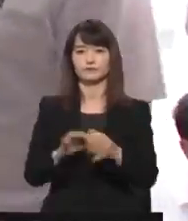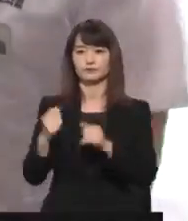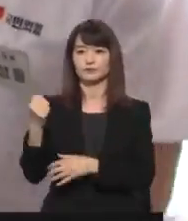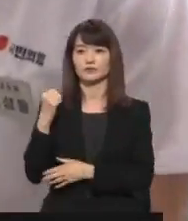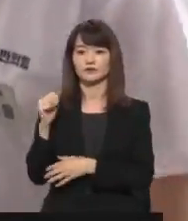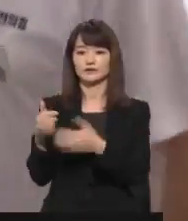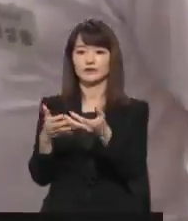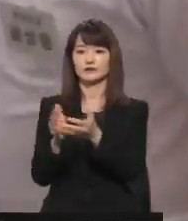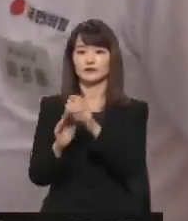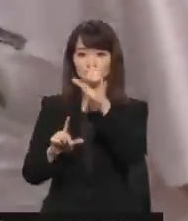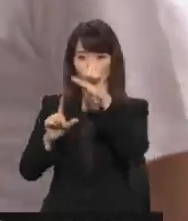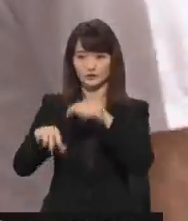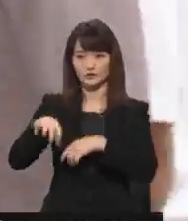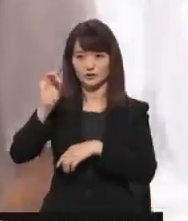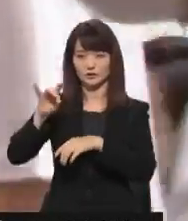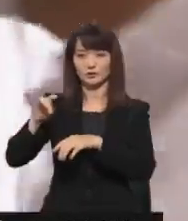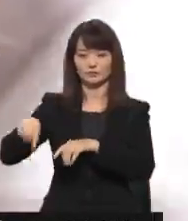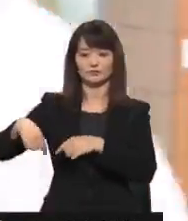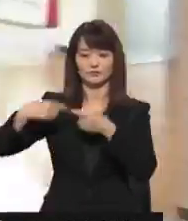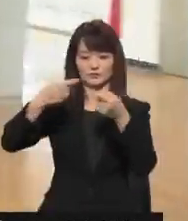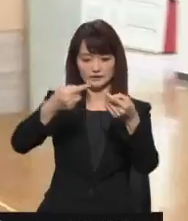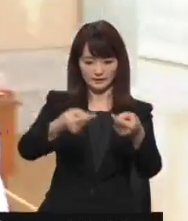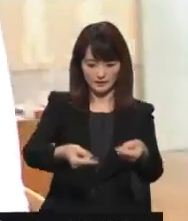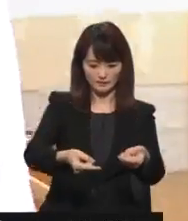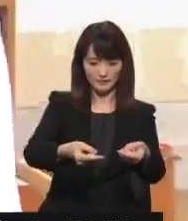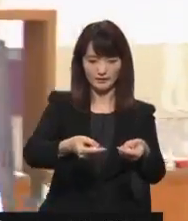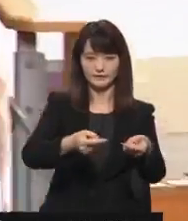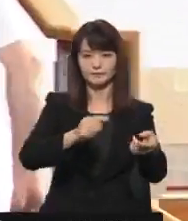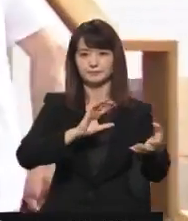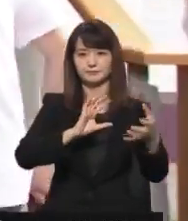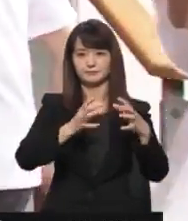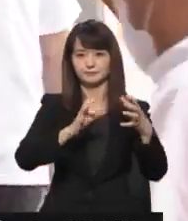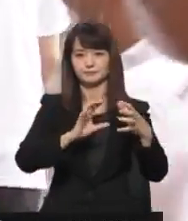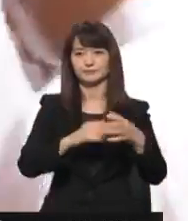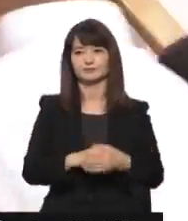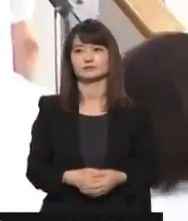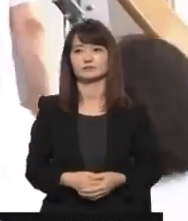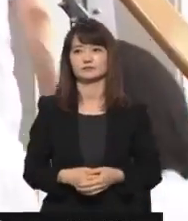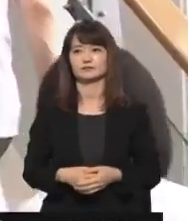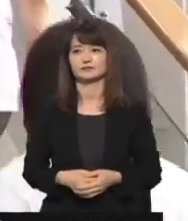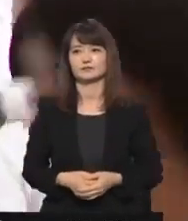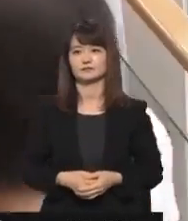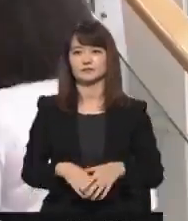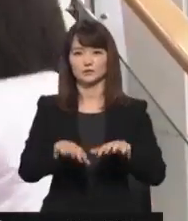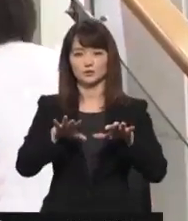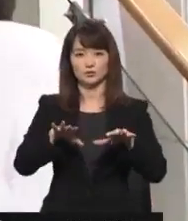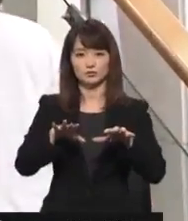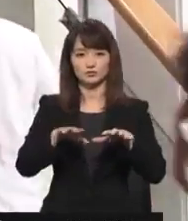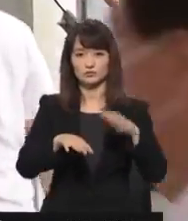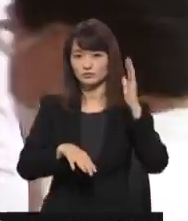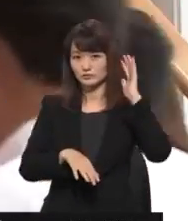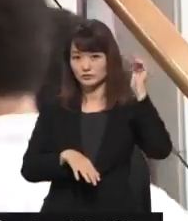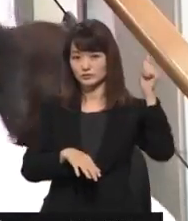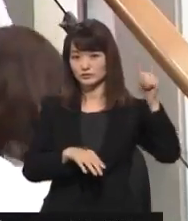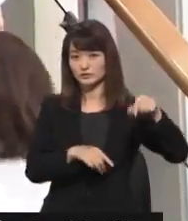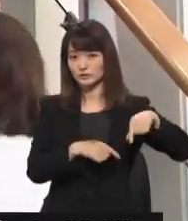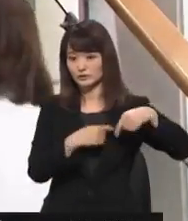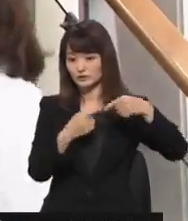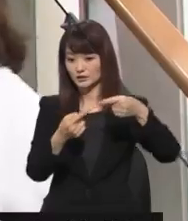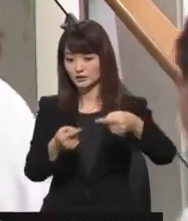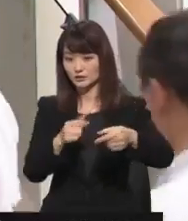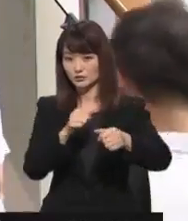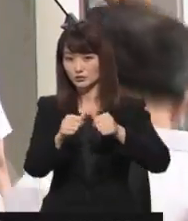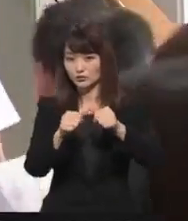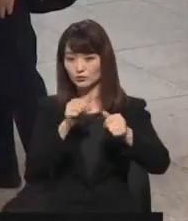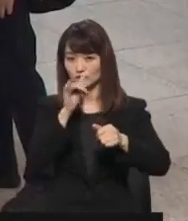모습입니다 오늘 1박 2일로 진행이 되는데 오는거 대통령 덕에 간다는 얘기가 있어요 맞습니까 어 일전 알수가 없죠